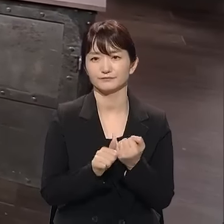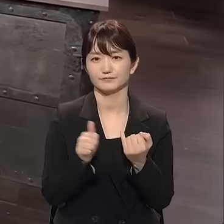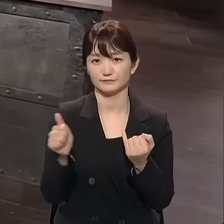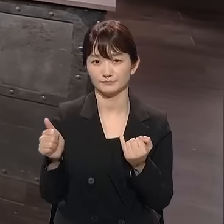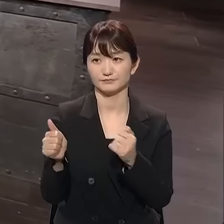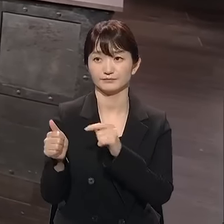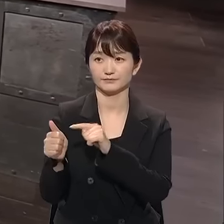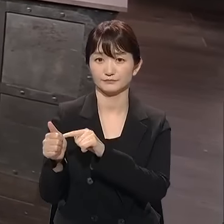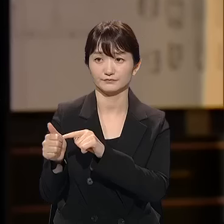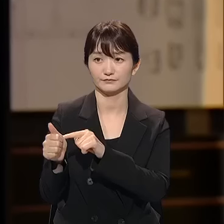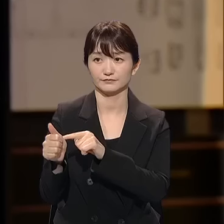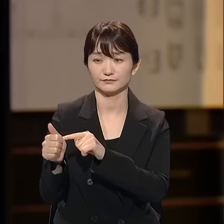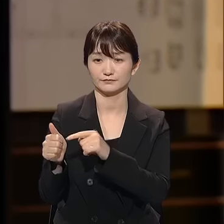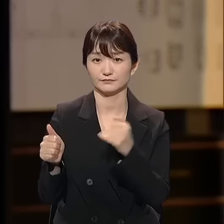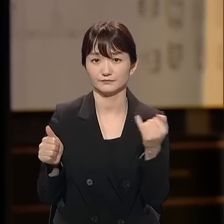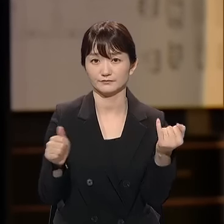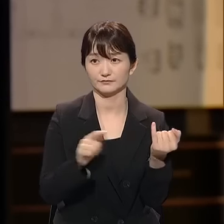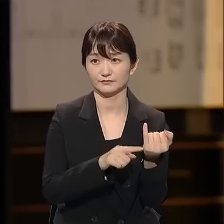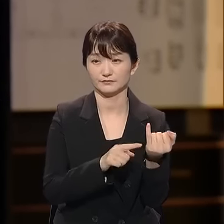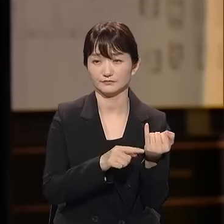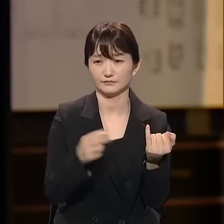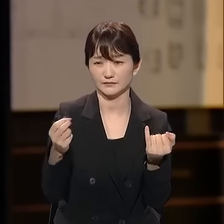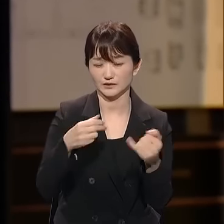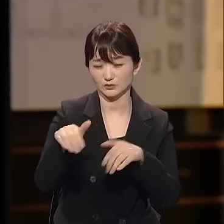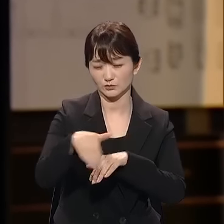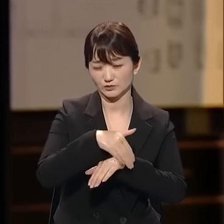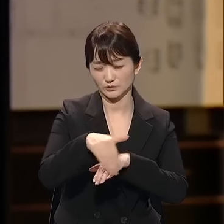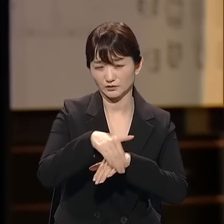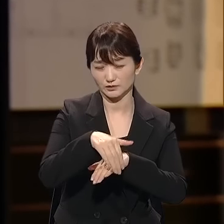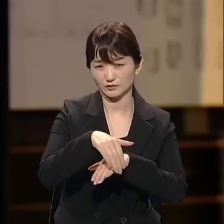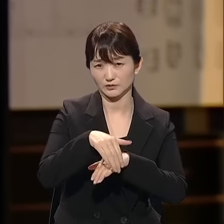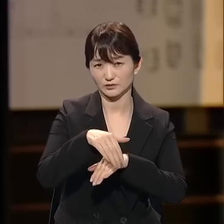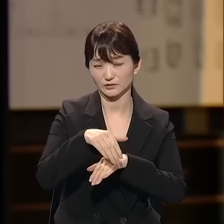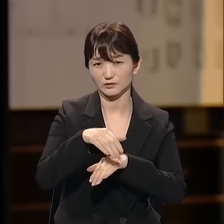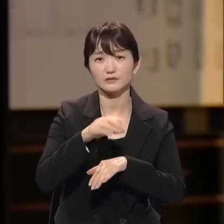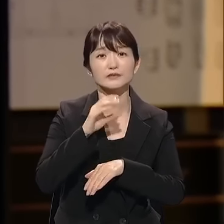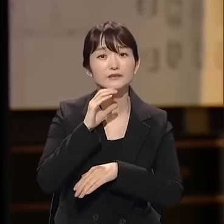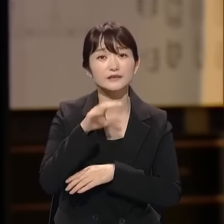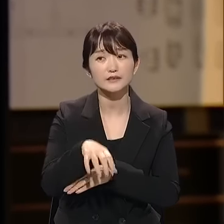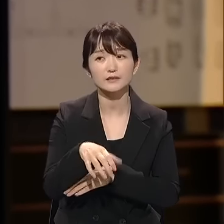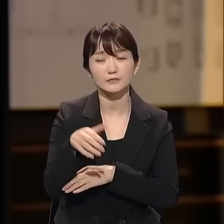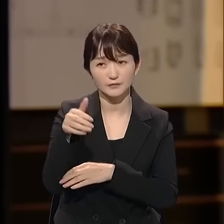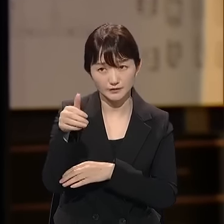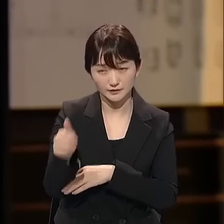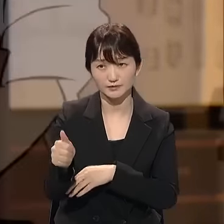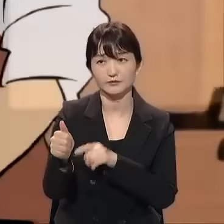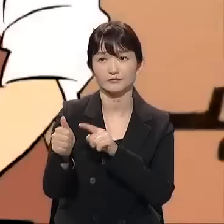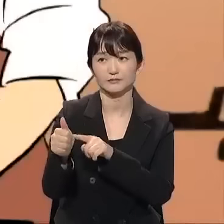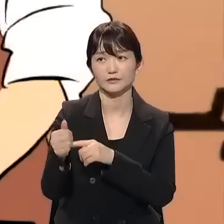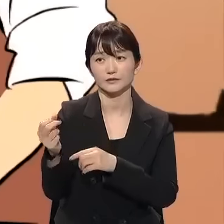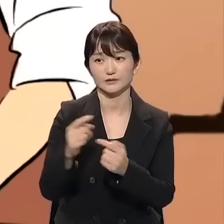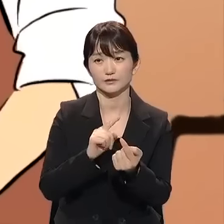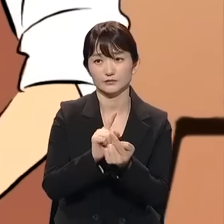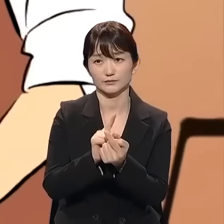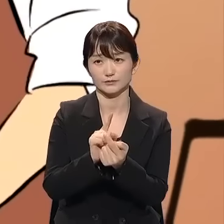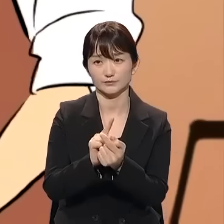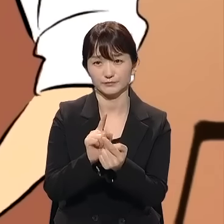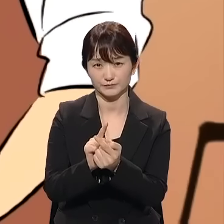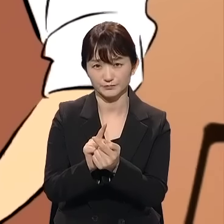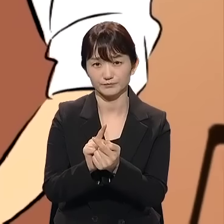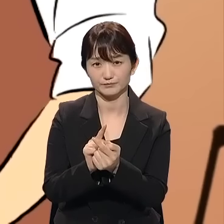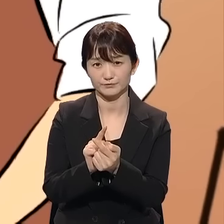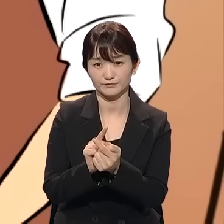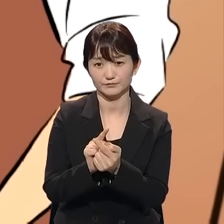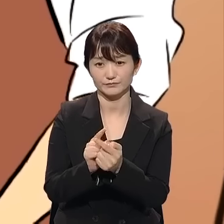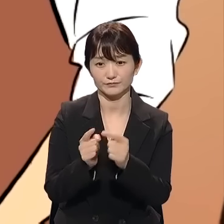남편은이 사회자분이 자주 다니던 당골 카페 사장이었다 합니다 그리고 뭐 당원이니 자주 만나다 보니까 좀이